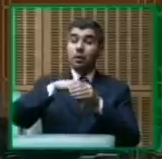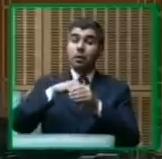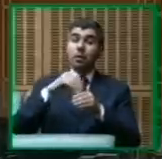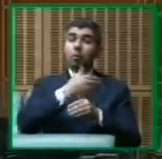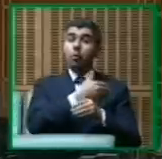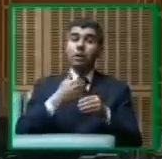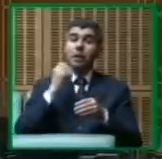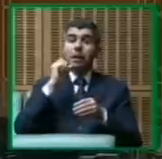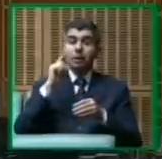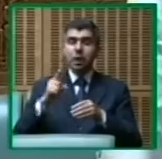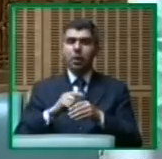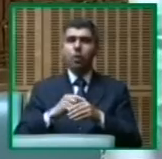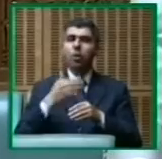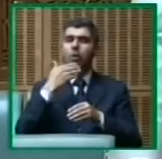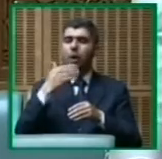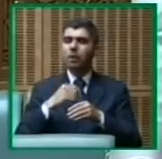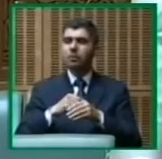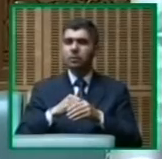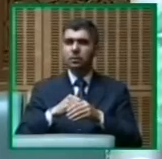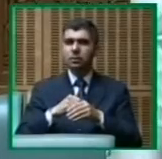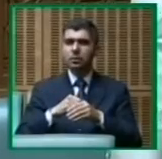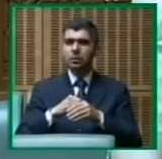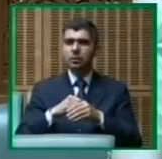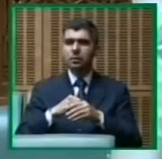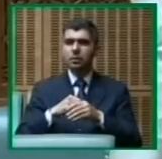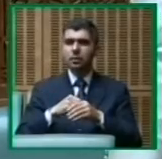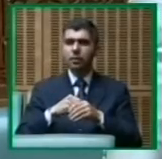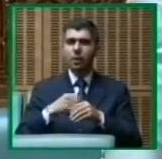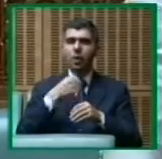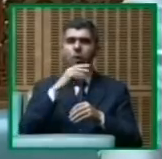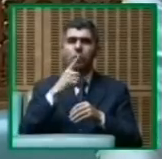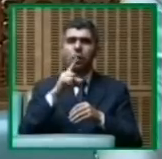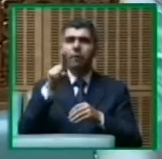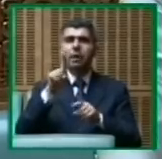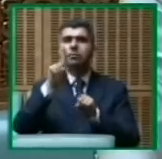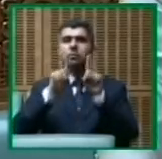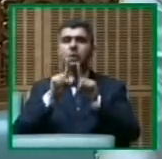الرئيس. اعتقد ان كاين وحده الموضوع في الاسئله.